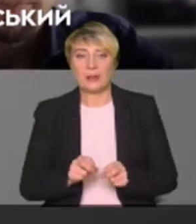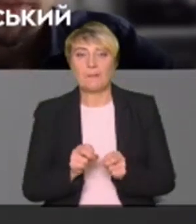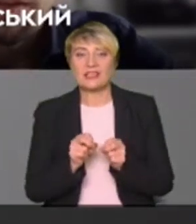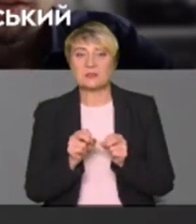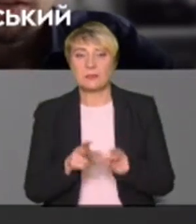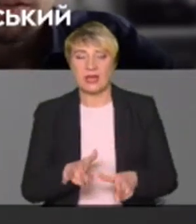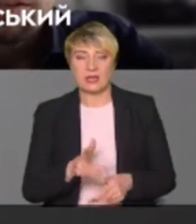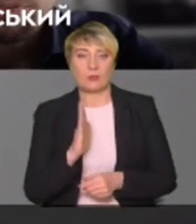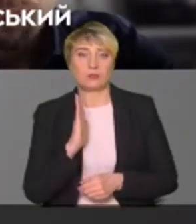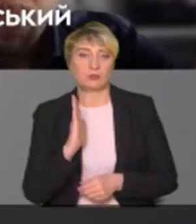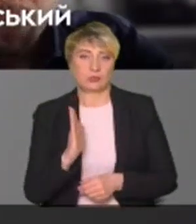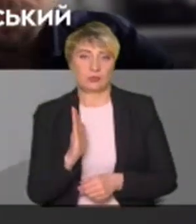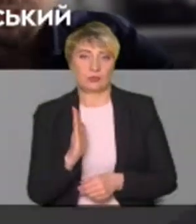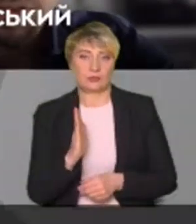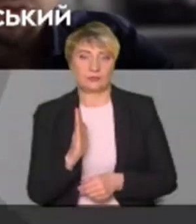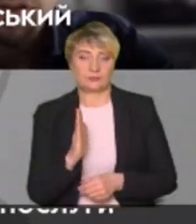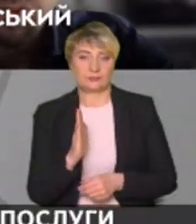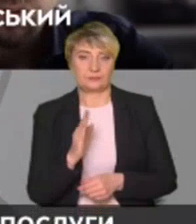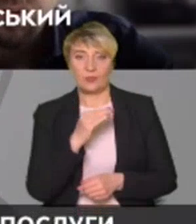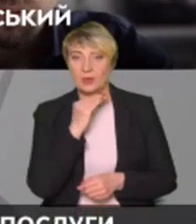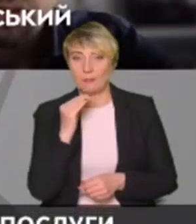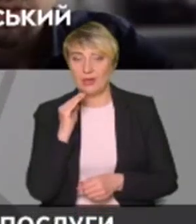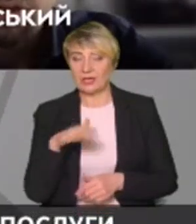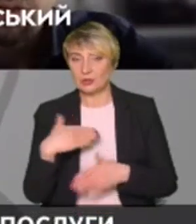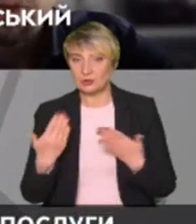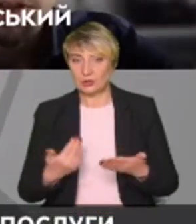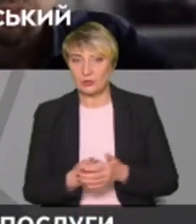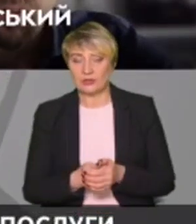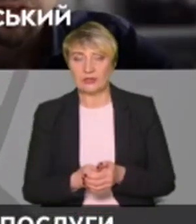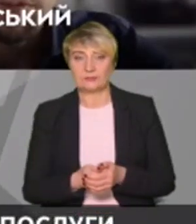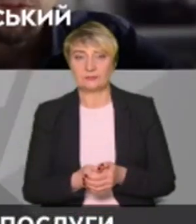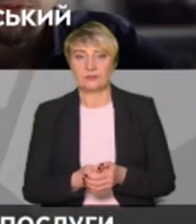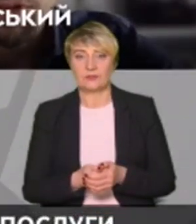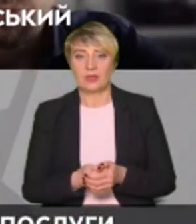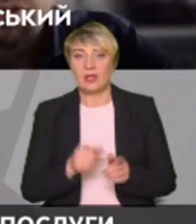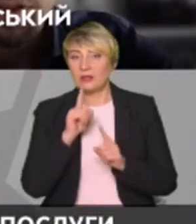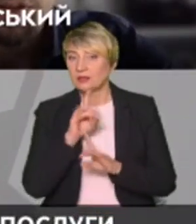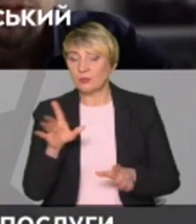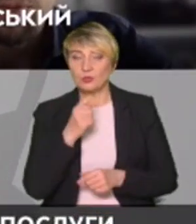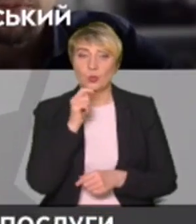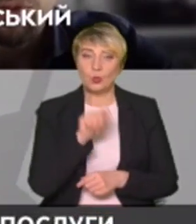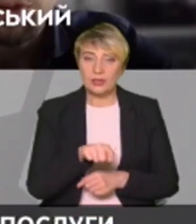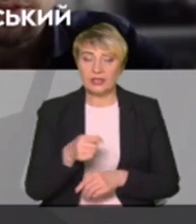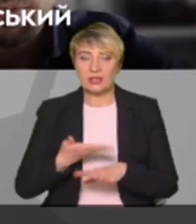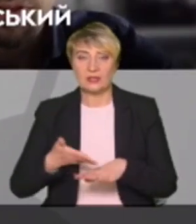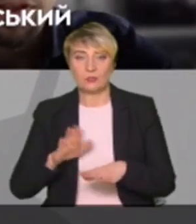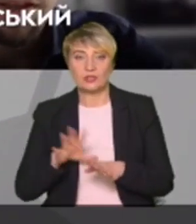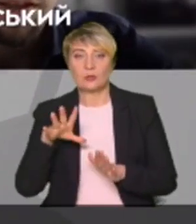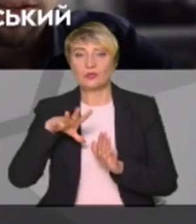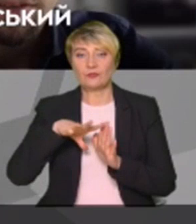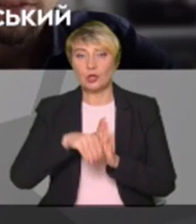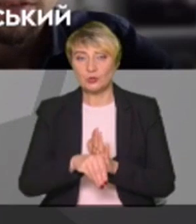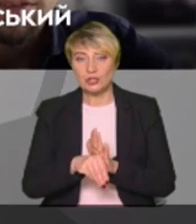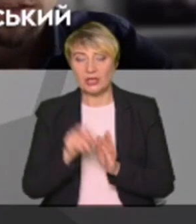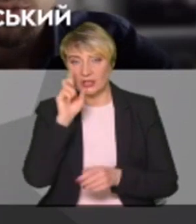буде багатосторонньою, це буде не двохстороння угода, виключно Україна-Польща. Вона повинна бути як мінімум включати в себе